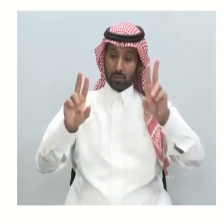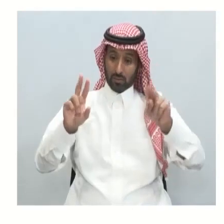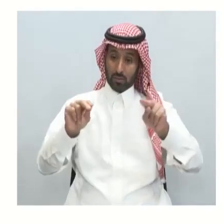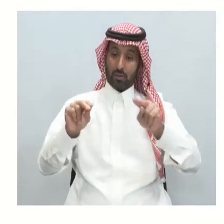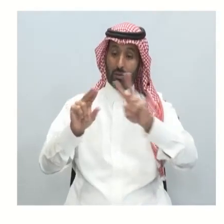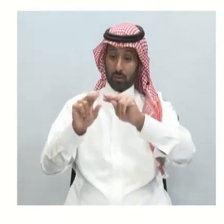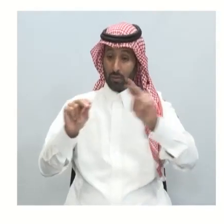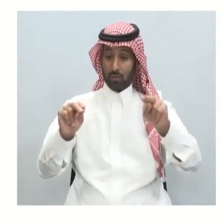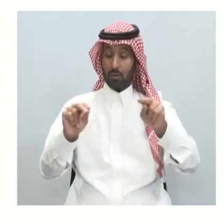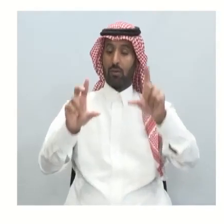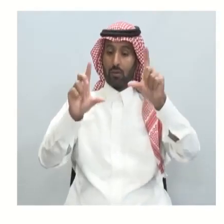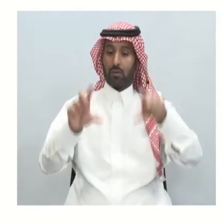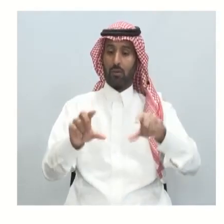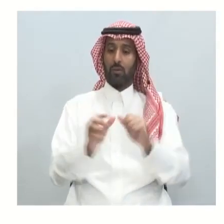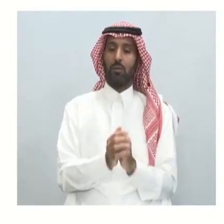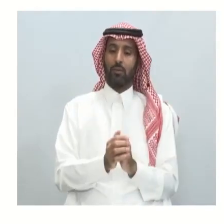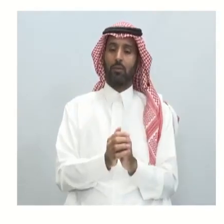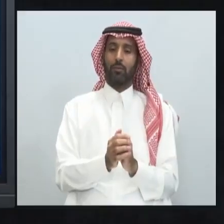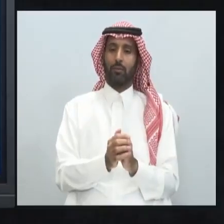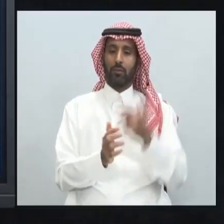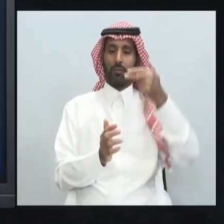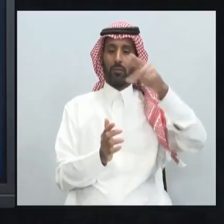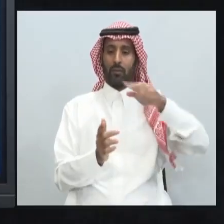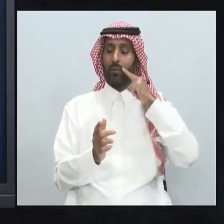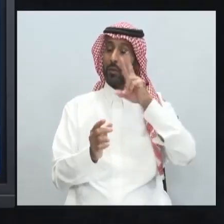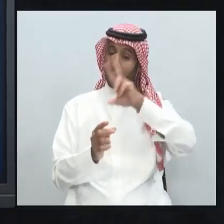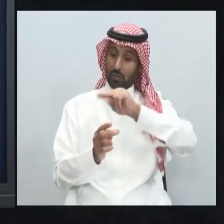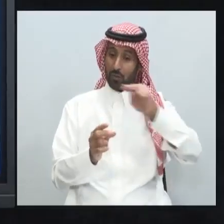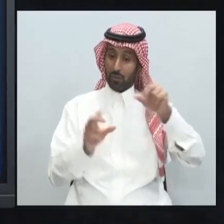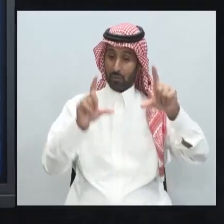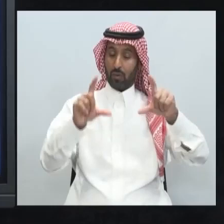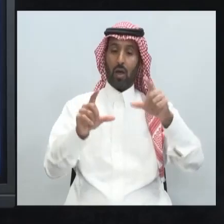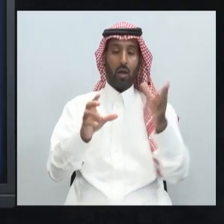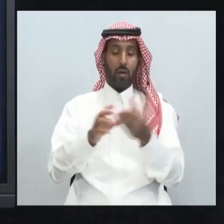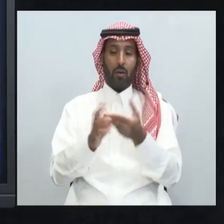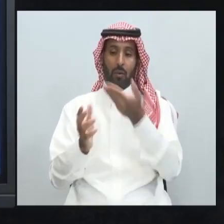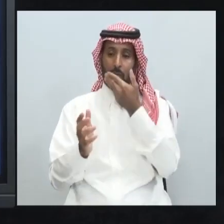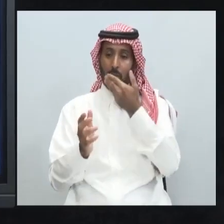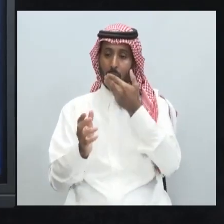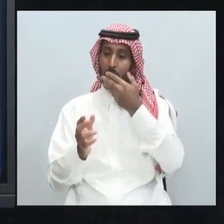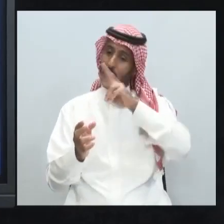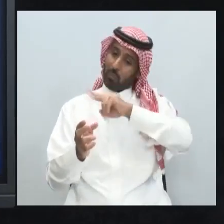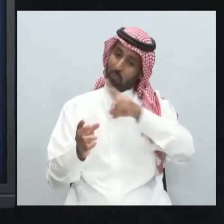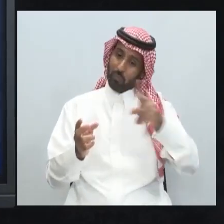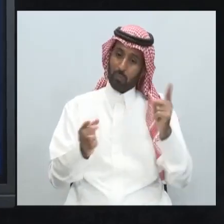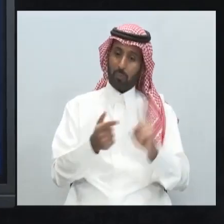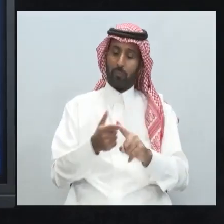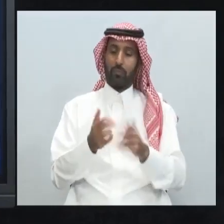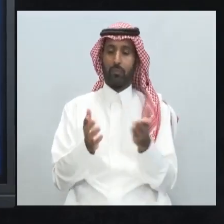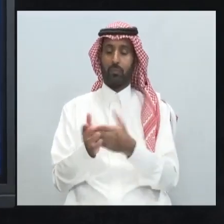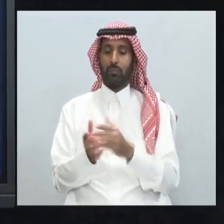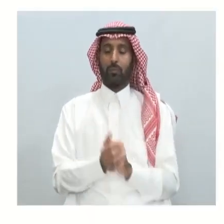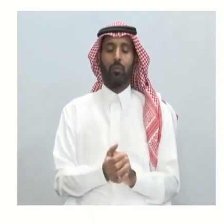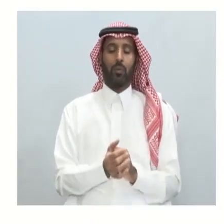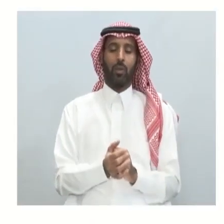يعطيني ان المركب غير قطبي وهذا هو الفرق لماذا الماء قطبي ورابع كلوريد الكربون